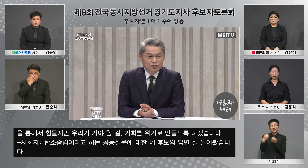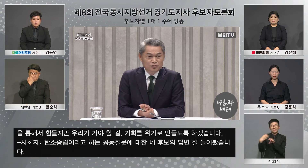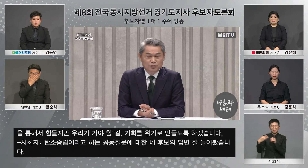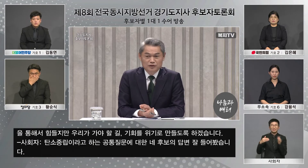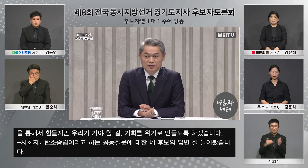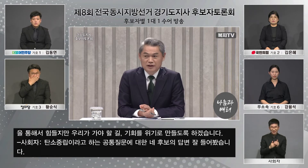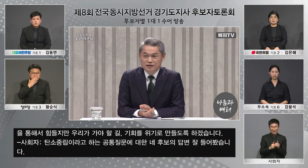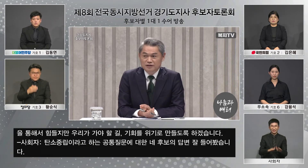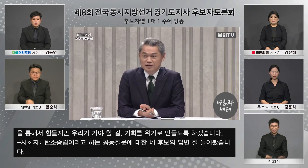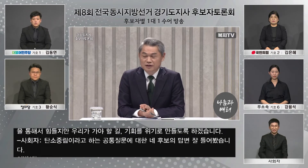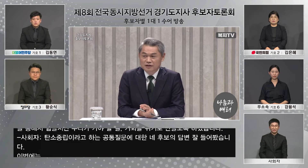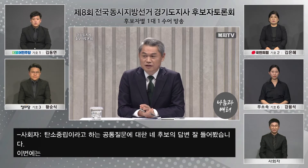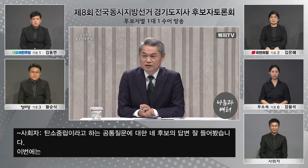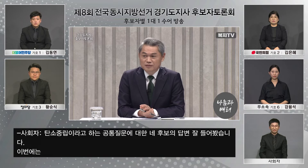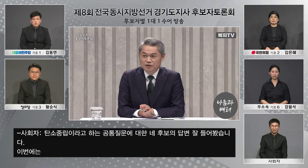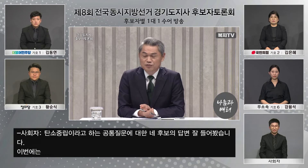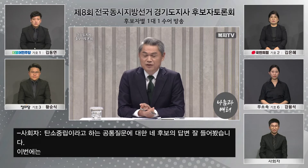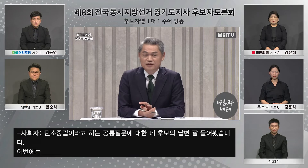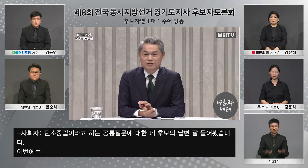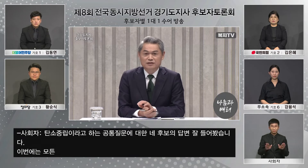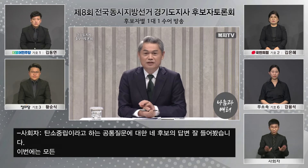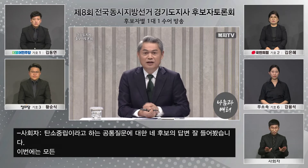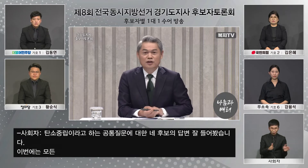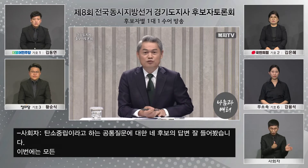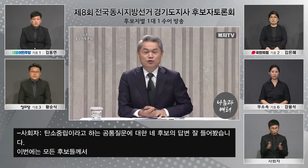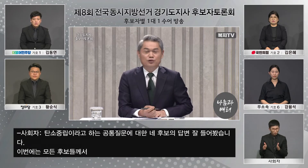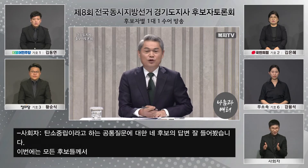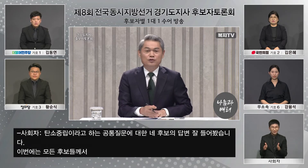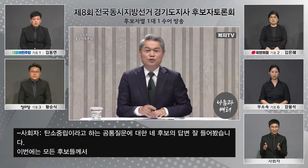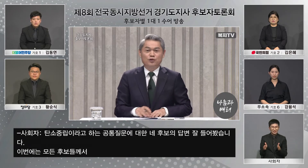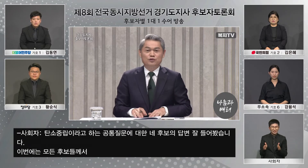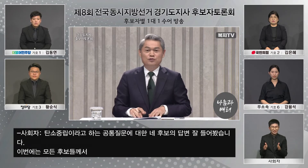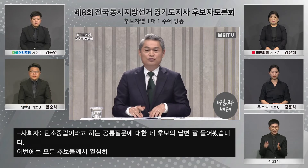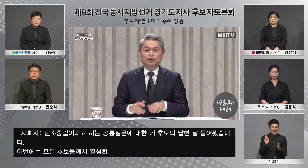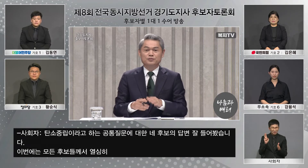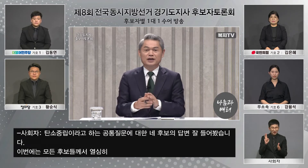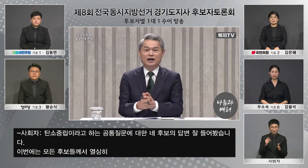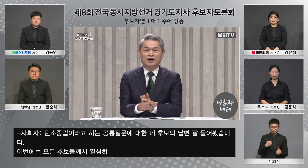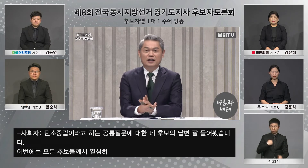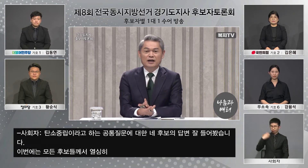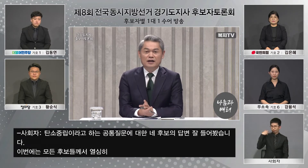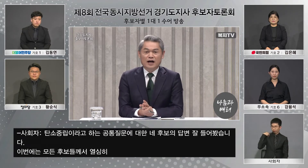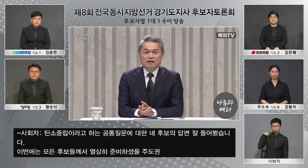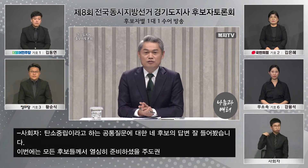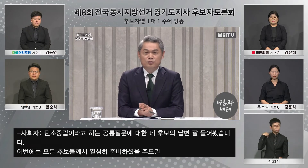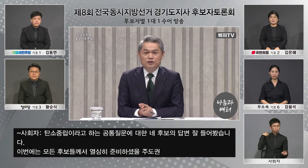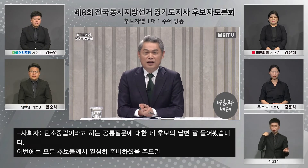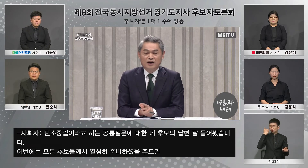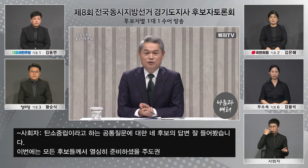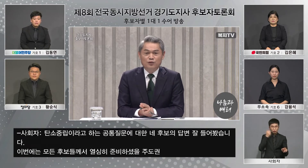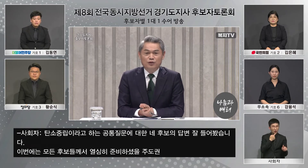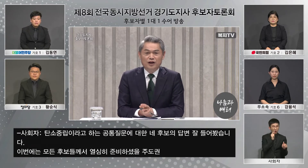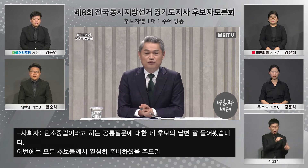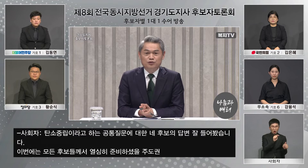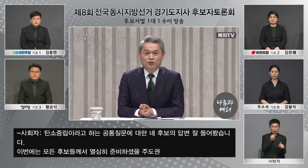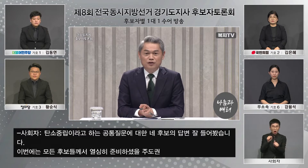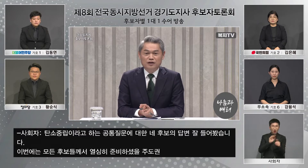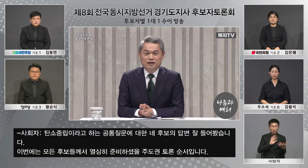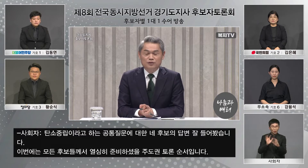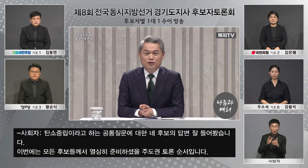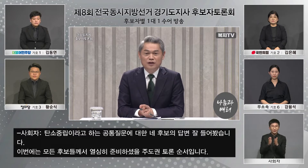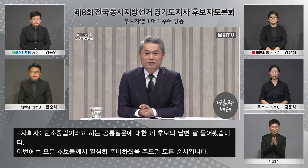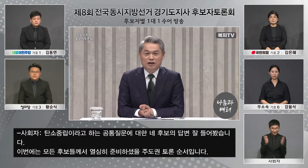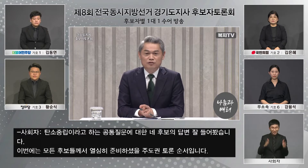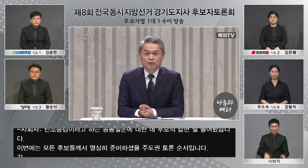이번에는 모든 후보들께서 열심히 준비하셨을 주도권 토론 순서입니다. 각 후보자가 토론의